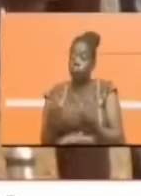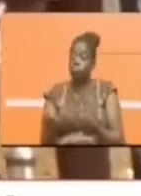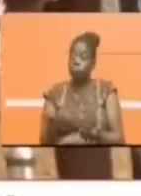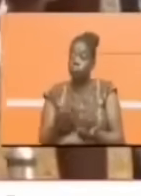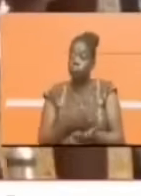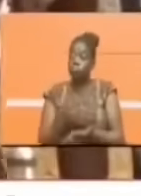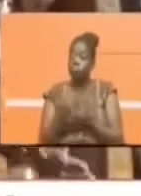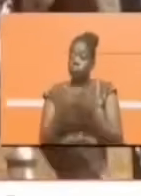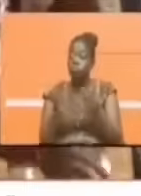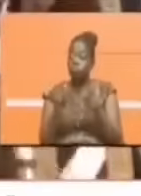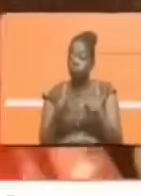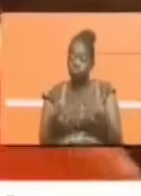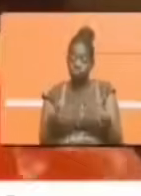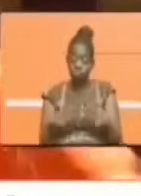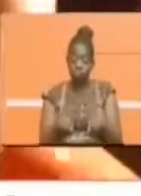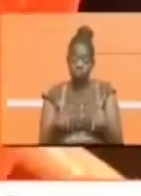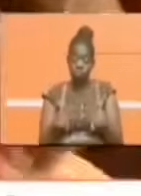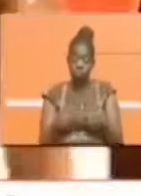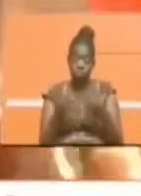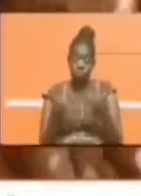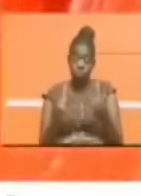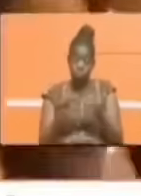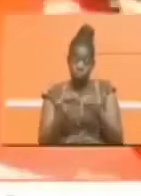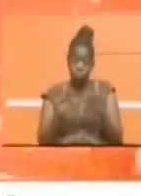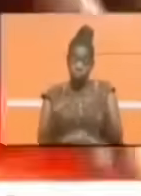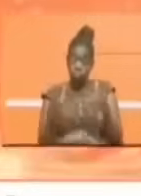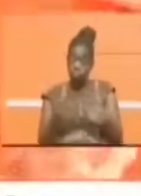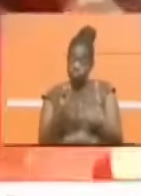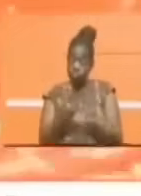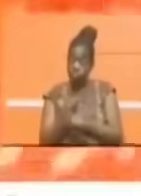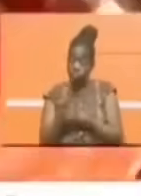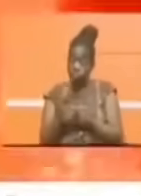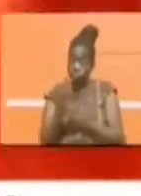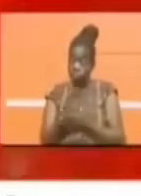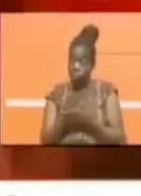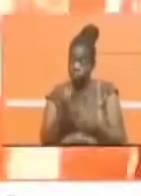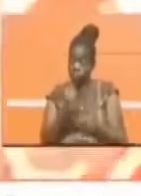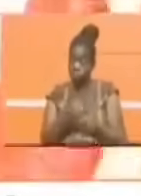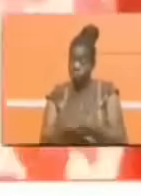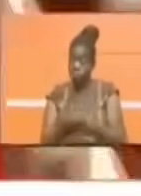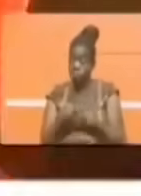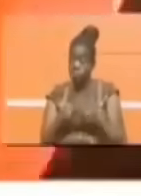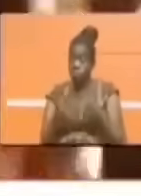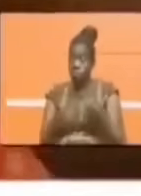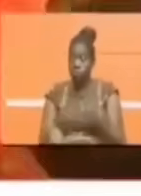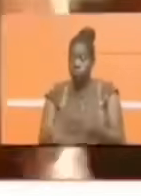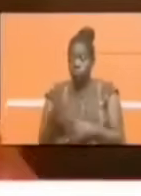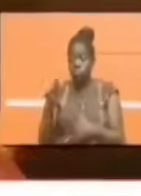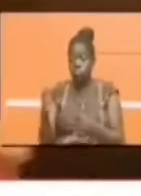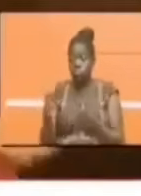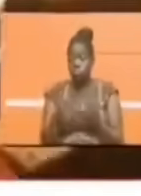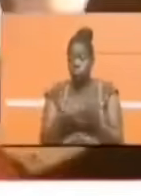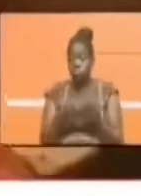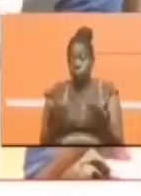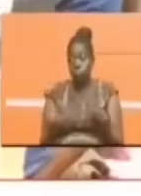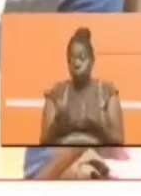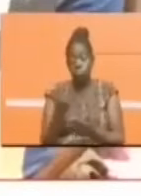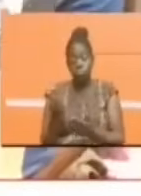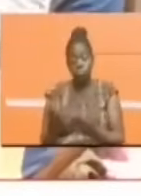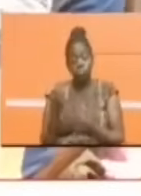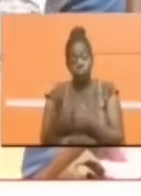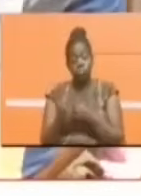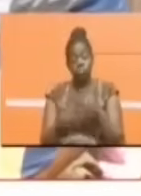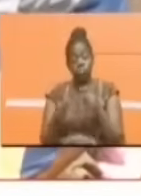awaka baleme kutiitiibya baana babayigiriza okukola n'okubafissizaawo ku budde baleme kukula nga basimugayaavu nti lwe bajja